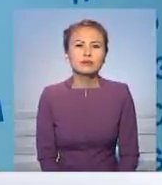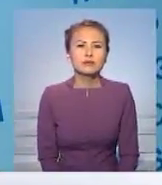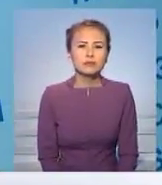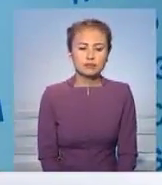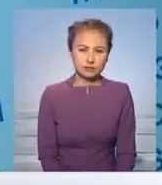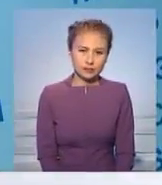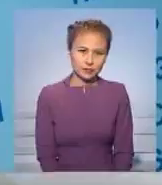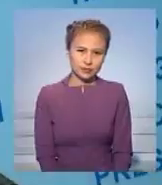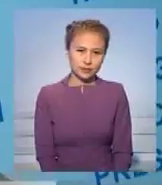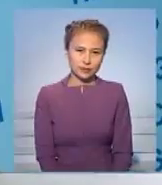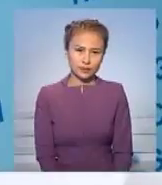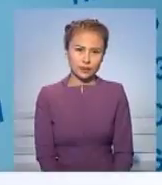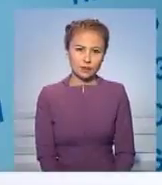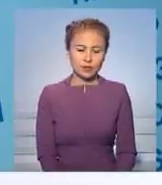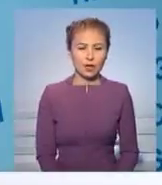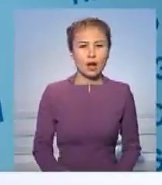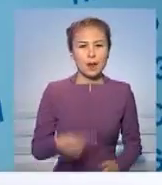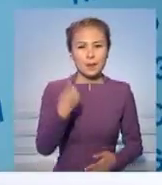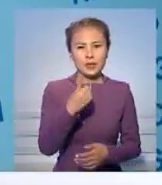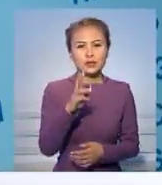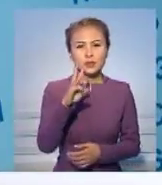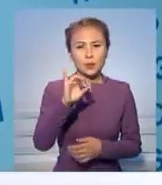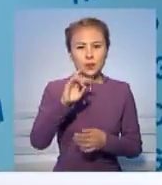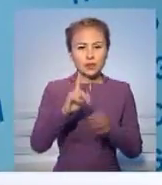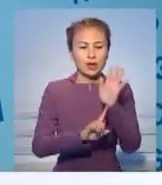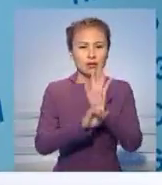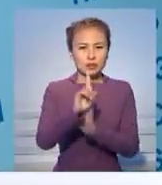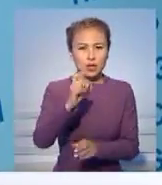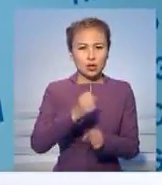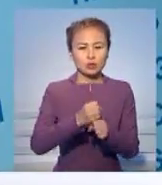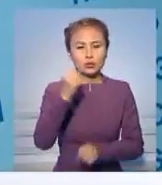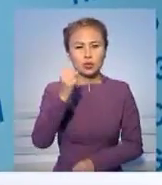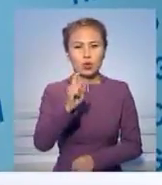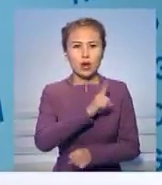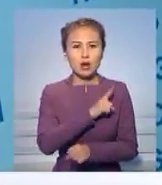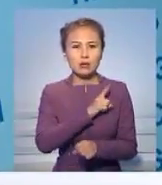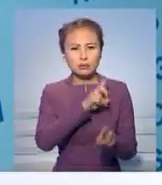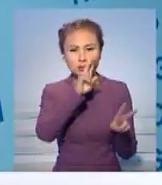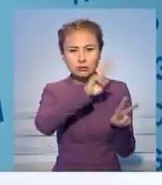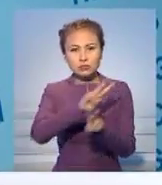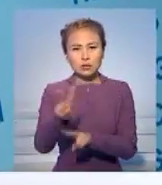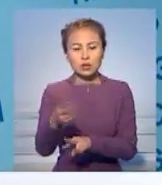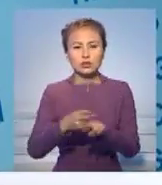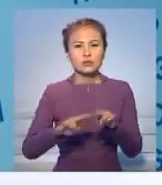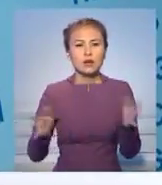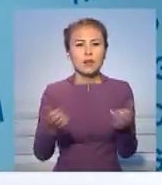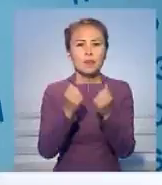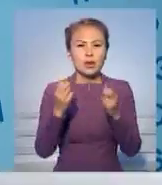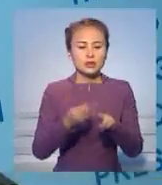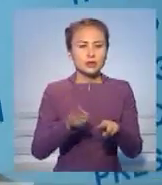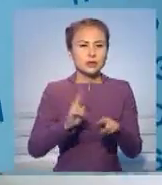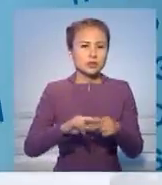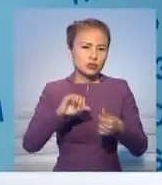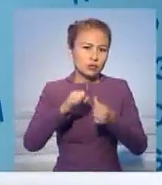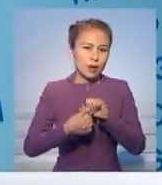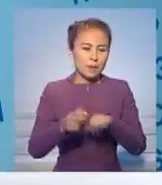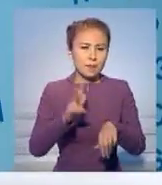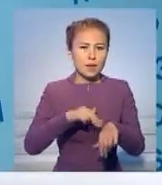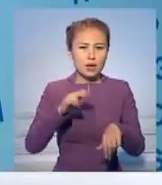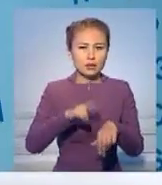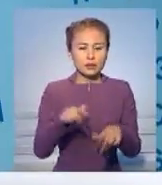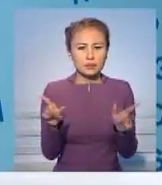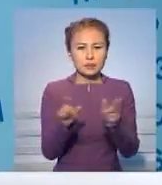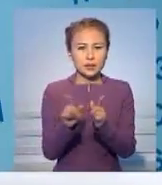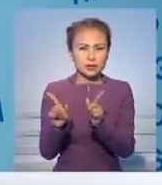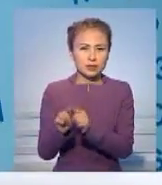С 1 июня. Бірінші маусымнан құтқарушылар күшейтілген жұмыс кестесіне көшірілді. Олар тұрақты түрде жергілікті полиция